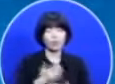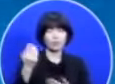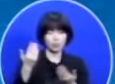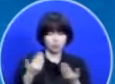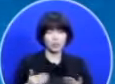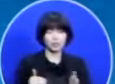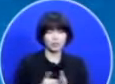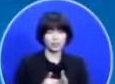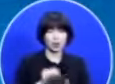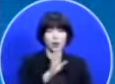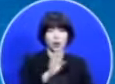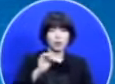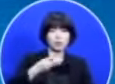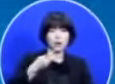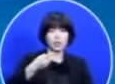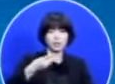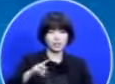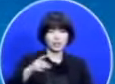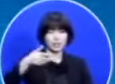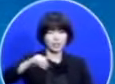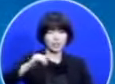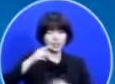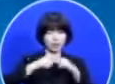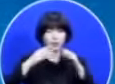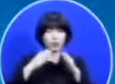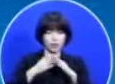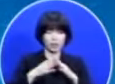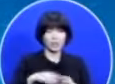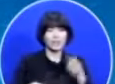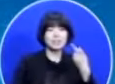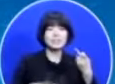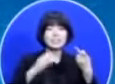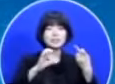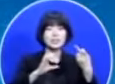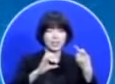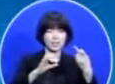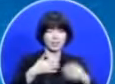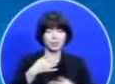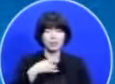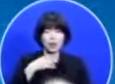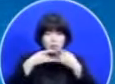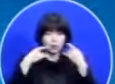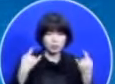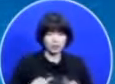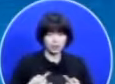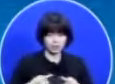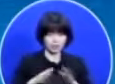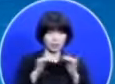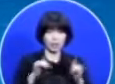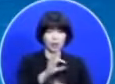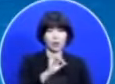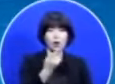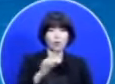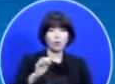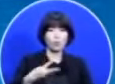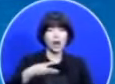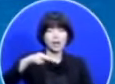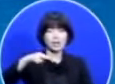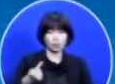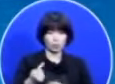대제 교에 그는 12세기에 프랑스의 사람 왈 도라고 하는 사람이